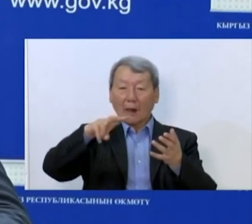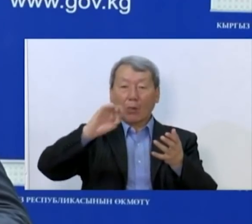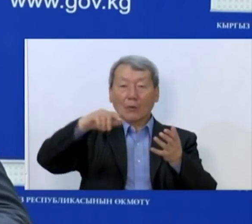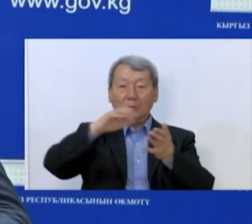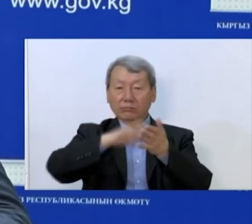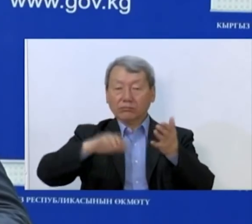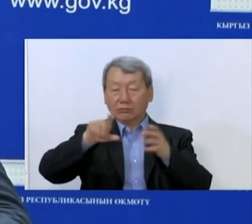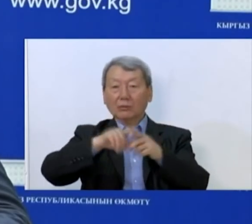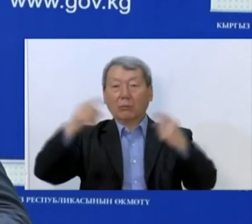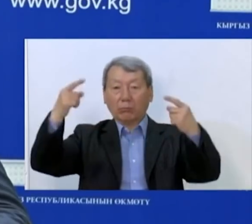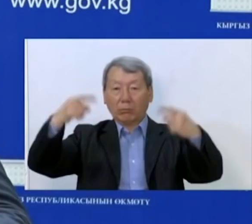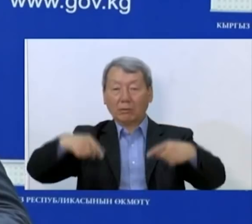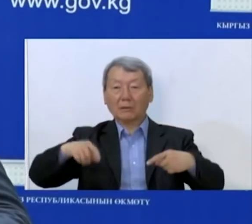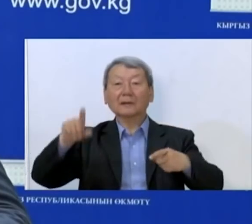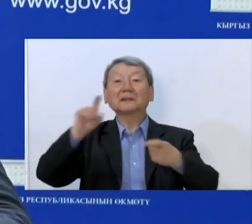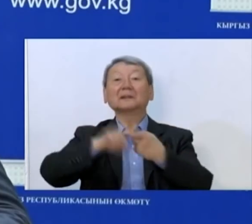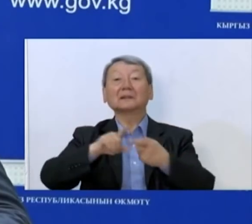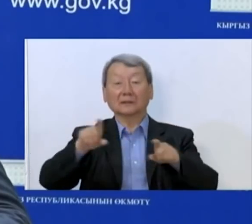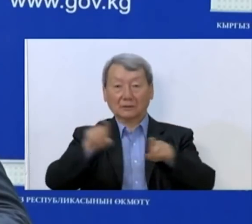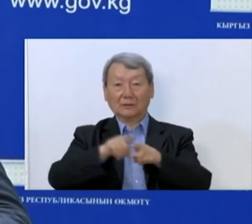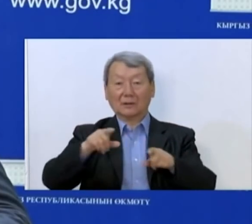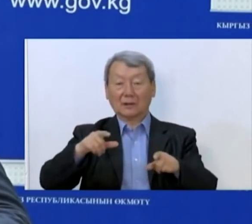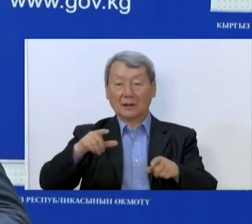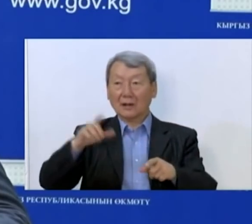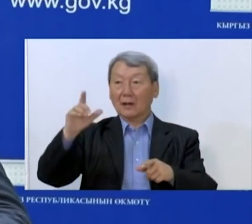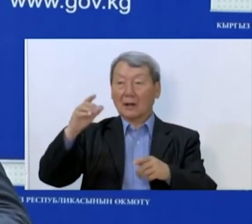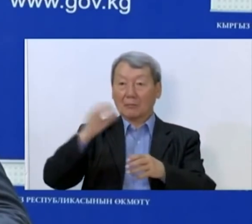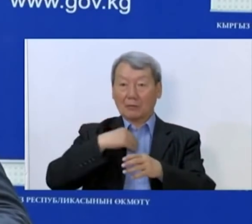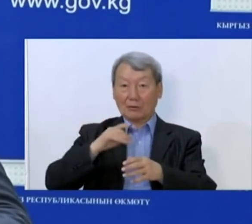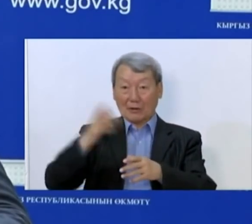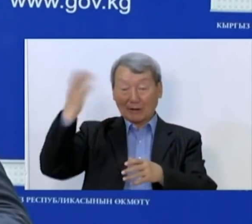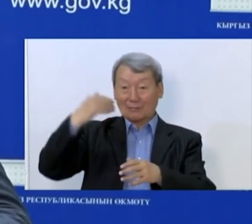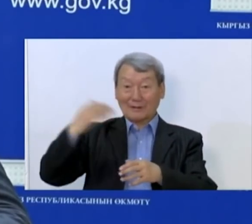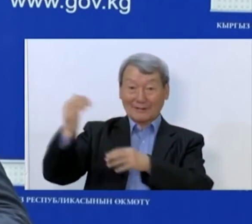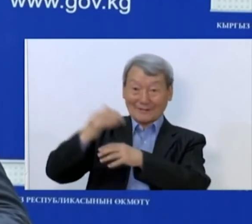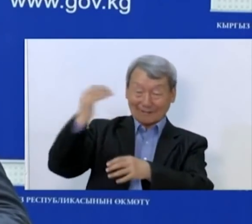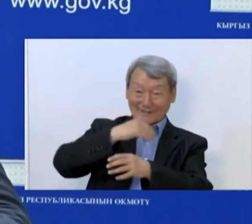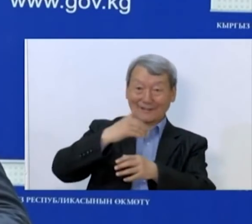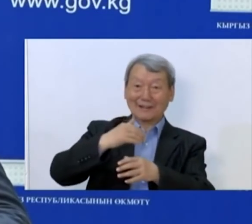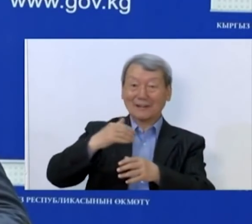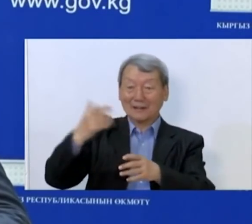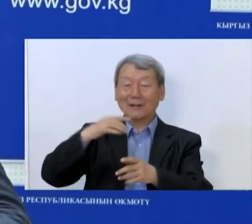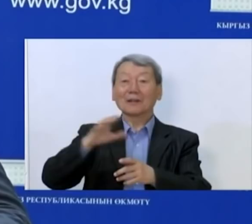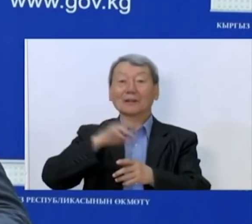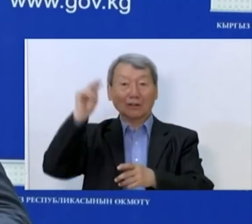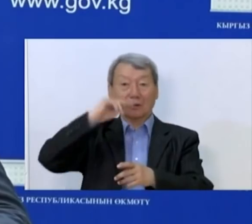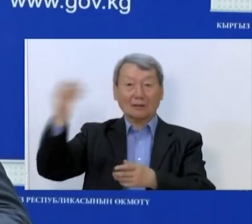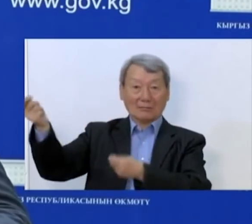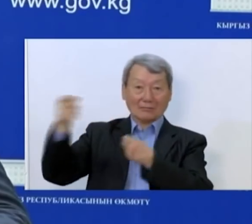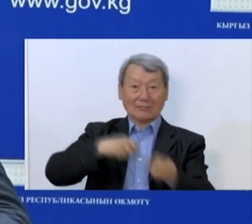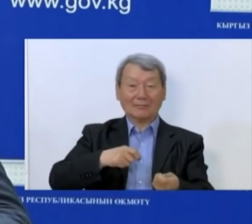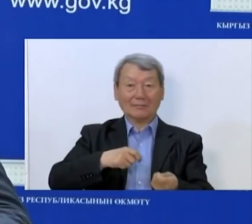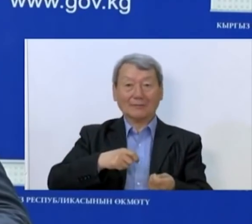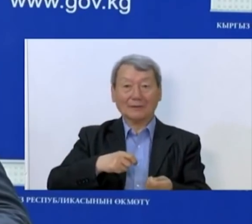түзүүгө белсенүүдө. Ага тышкы жана ички ресурстардан каражаттар топтолот. Мисалы, бул үчүн биз Россиянын өкмөтүнө кайрылуу